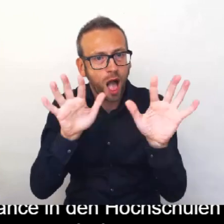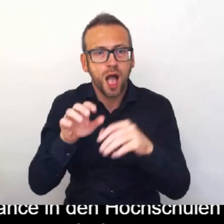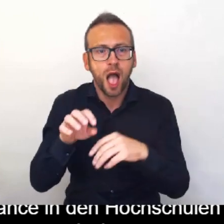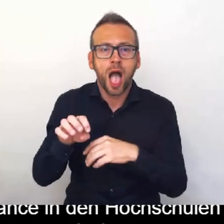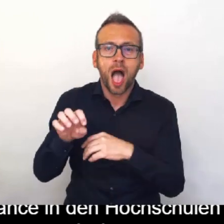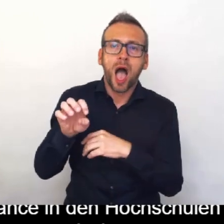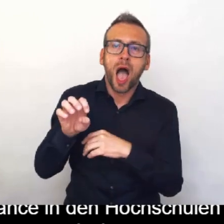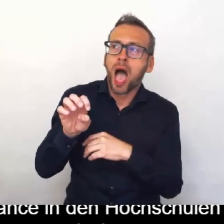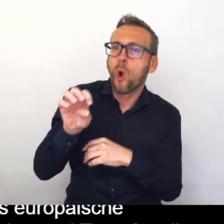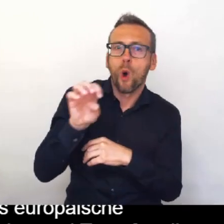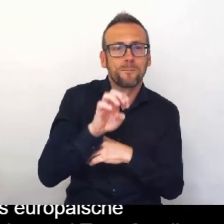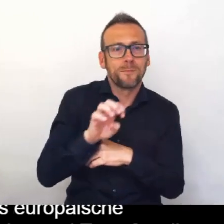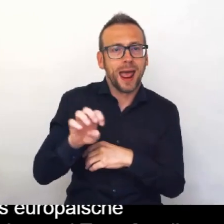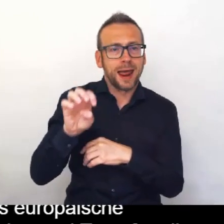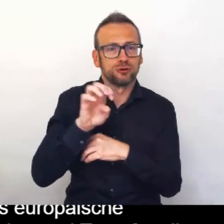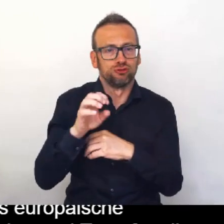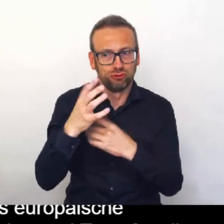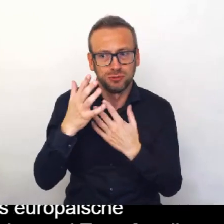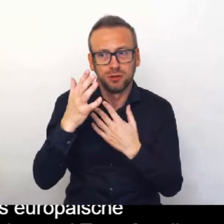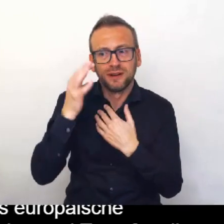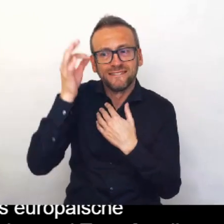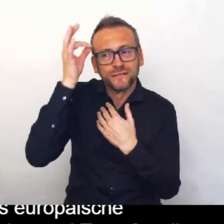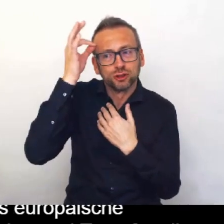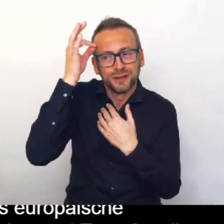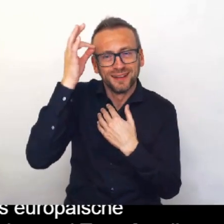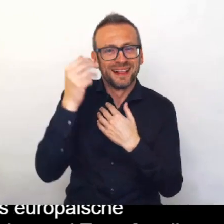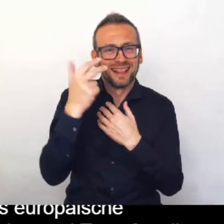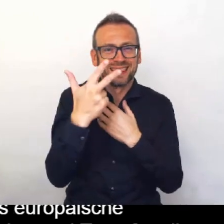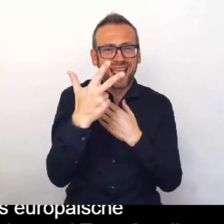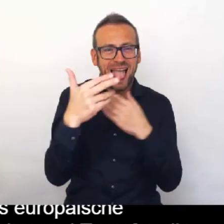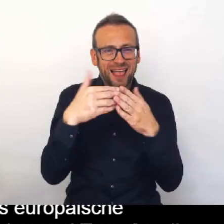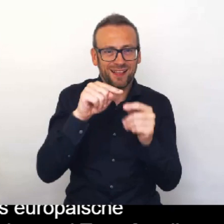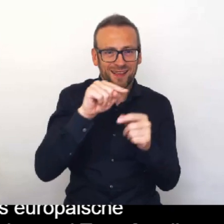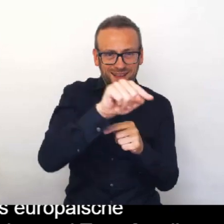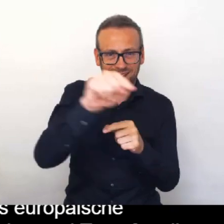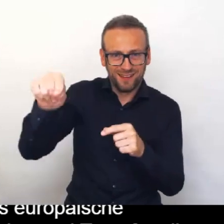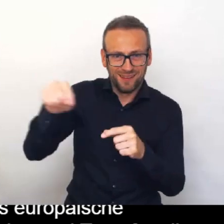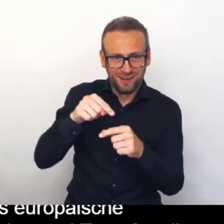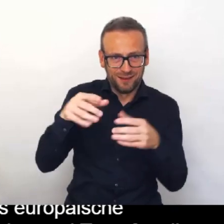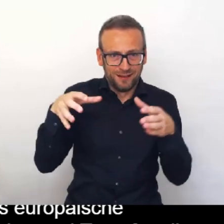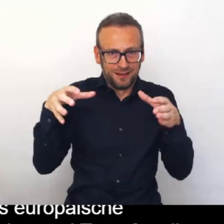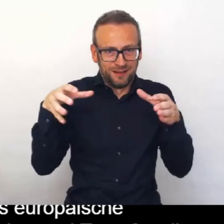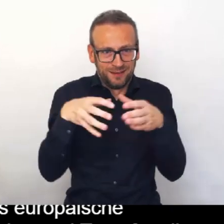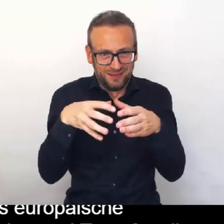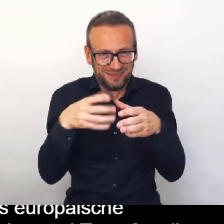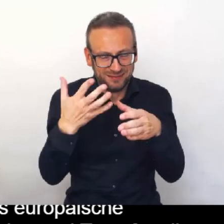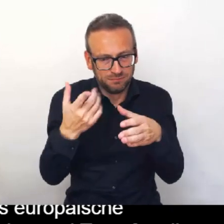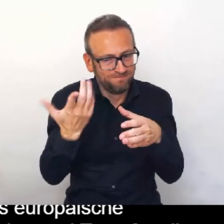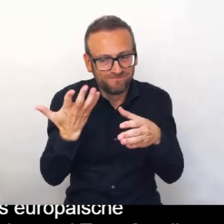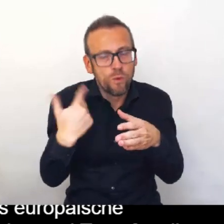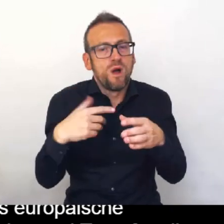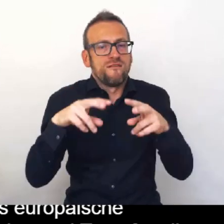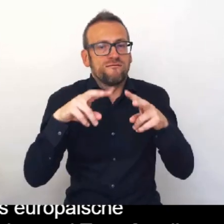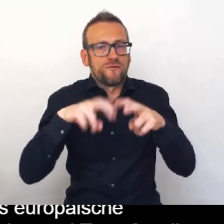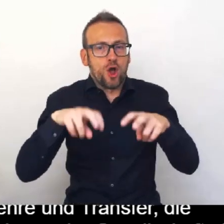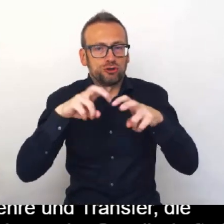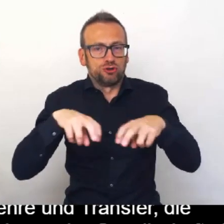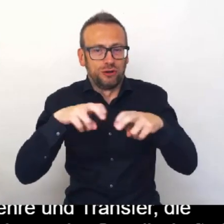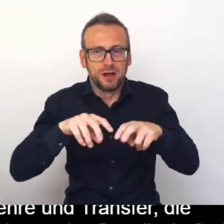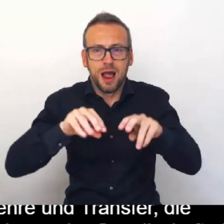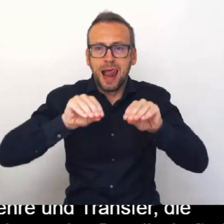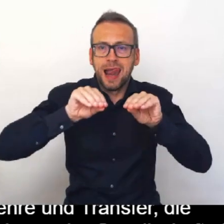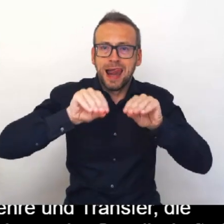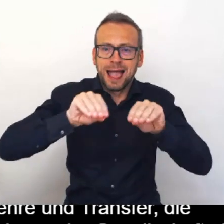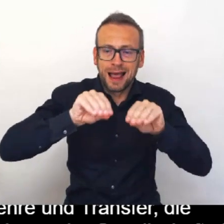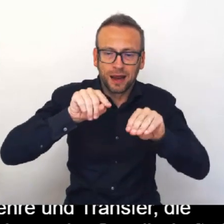ökologische und kulturelle Fragen, Innovationen und geistigen Fortschritt